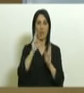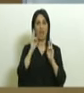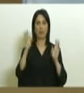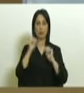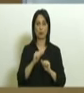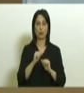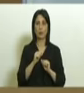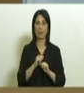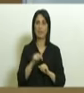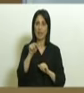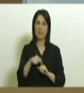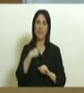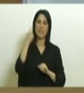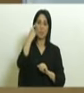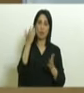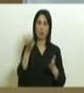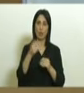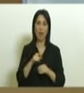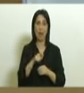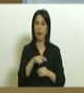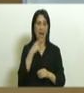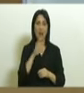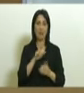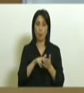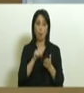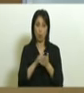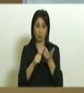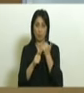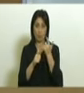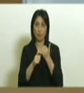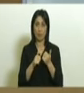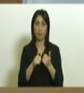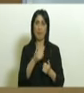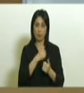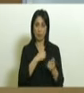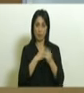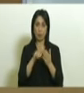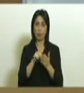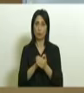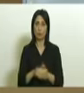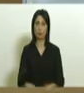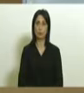ვიცოდი. და მე ესე მეგონა, მაგრამ ამას ხო არ ბოდიში მოიხადეთ. ნება იბოძე და ბოდიში.